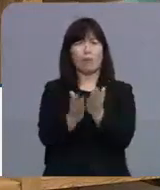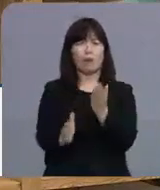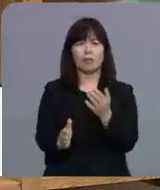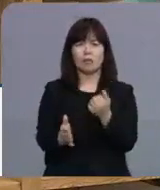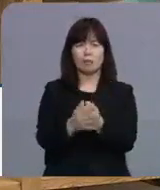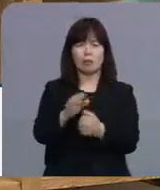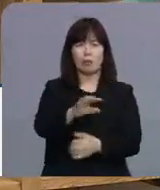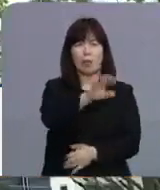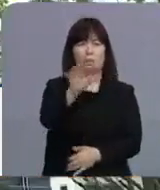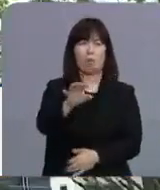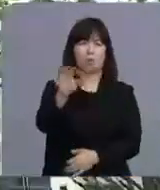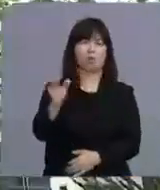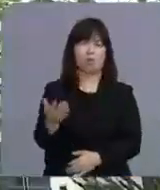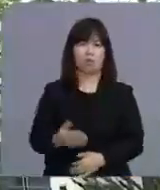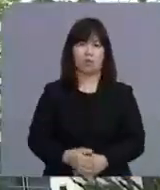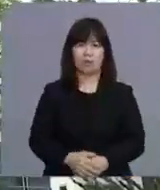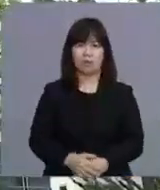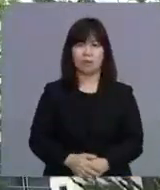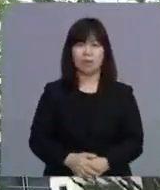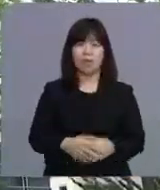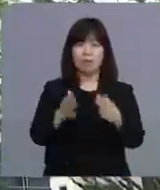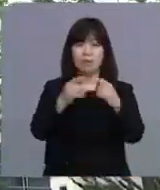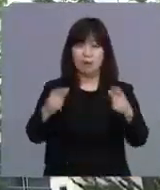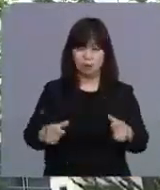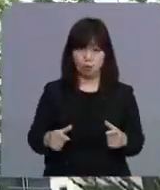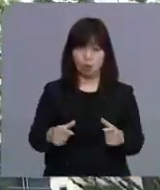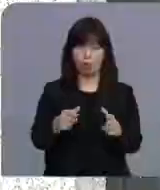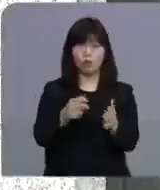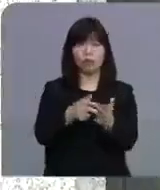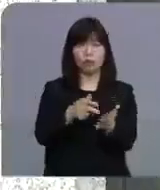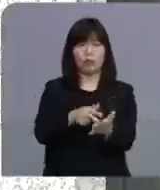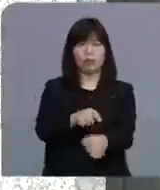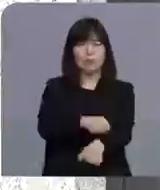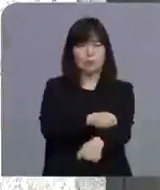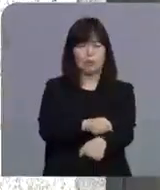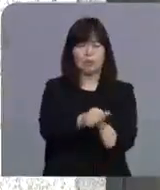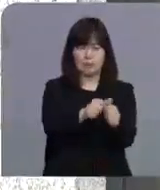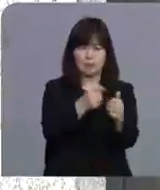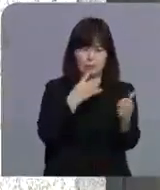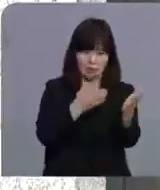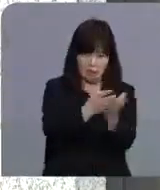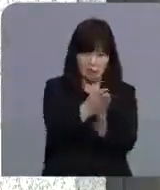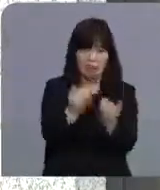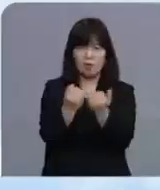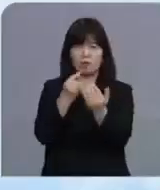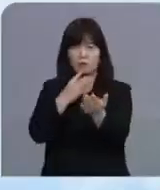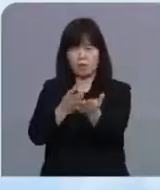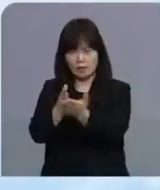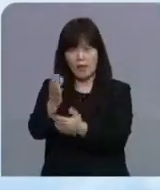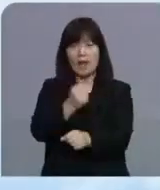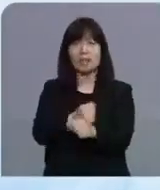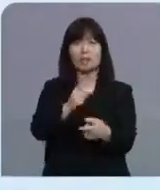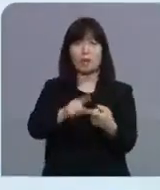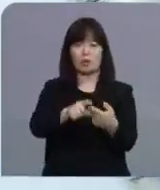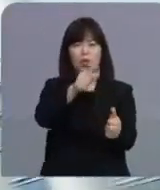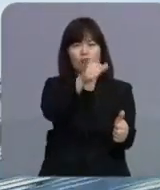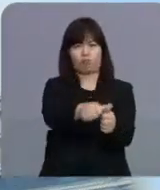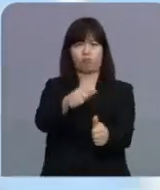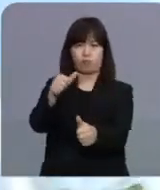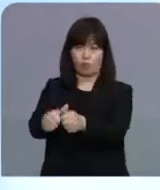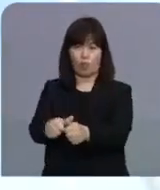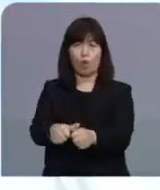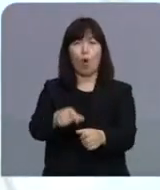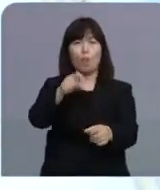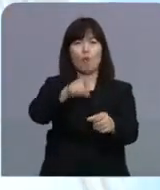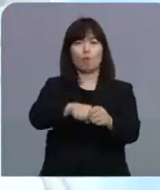이루어지기 때문에 전라북도는 특정 성별에 편중된 위원회에 개성 권고를 내리고 시군별 목표